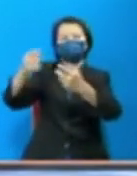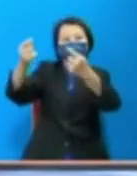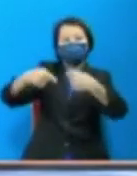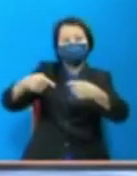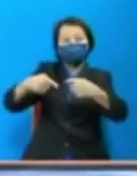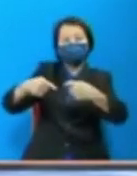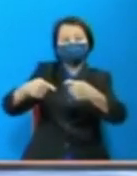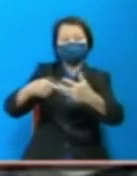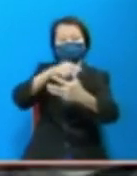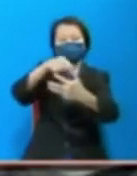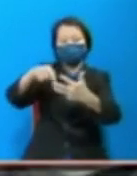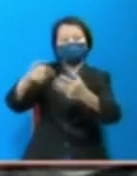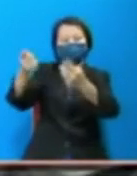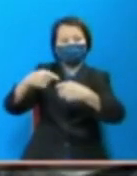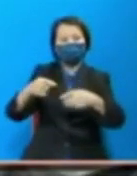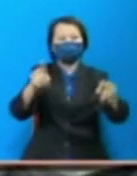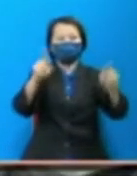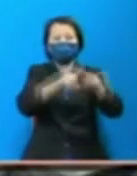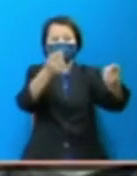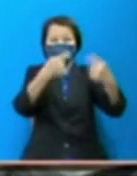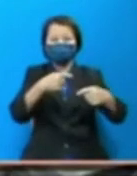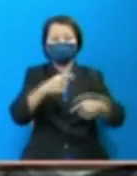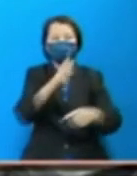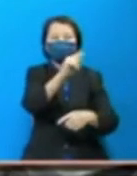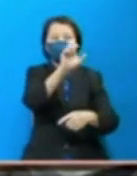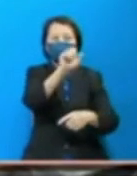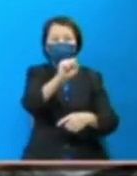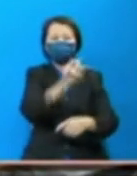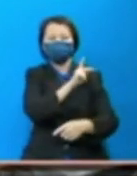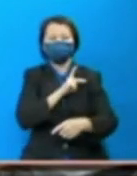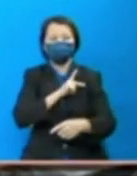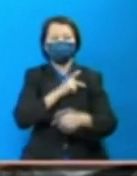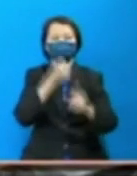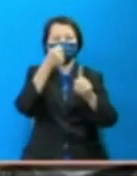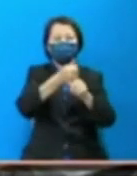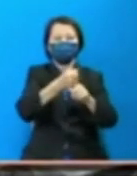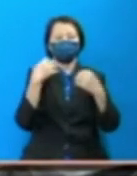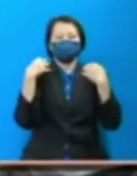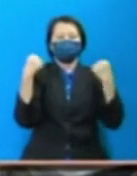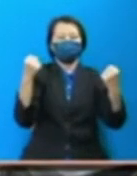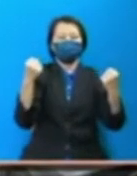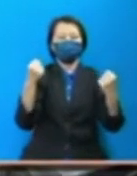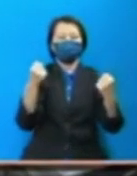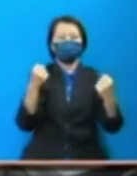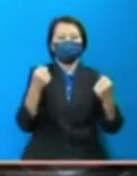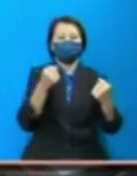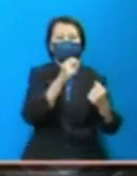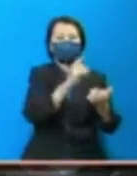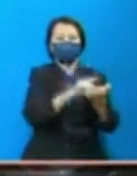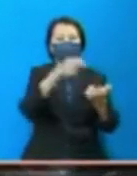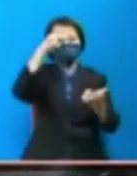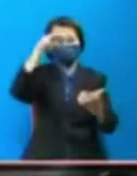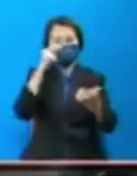yang mana turut HD adalah yang berbahaya tasyri ketua pengarah kesehatan Tan Sri Dr